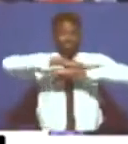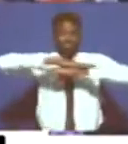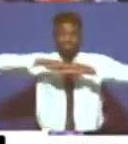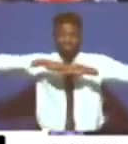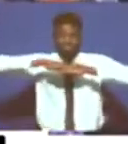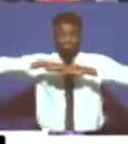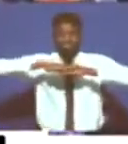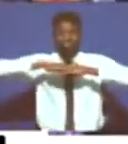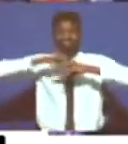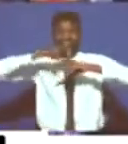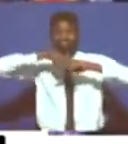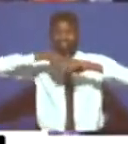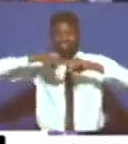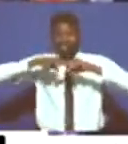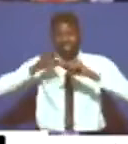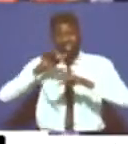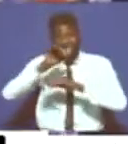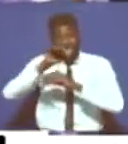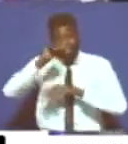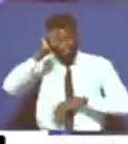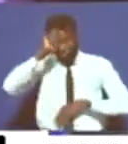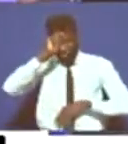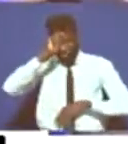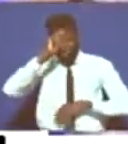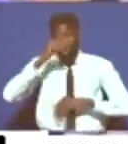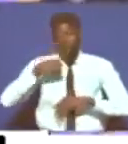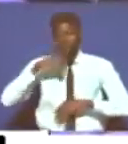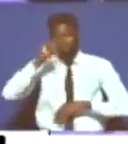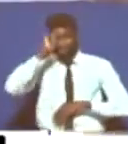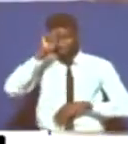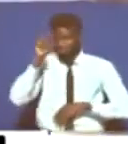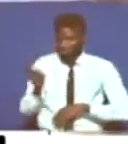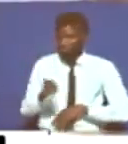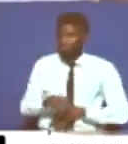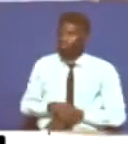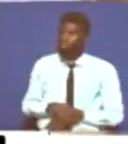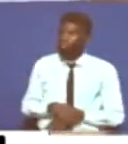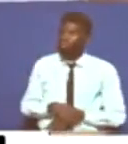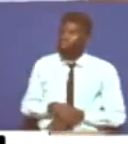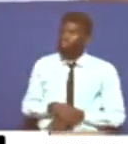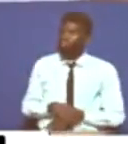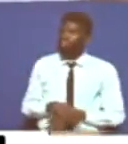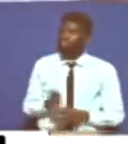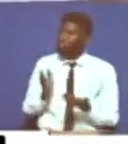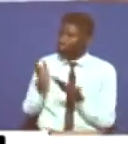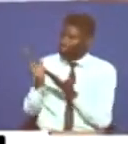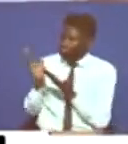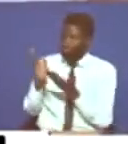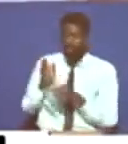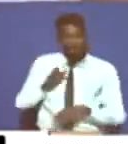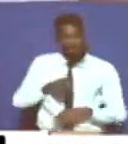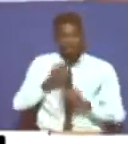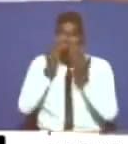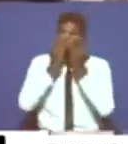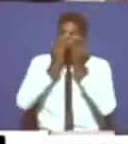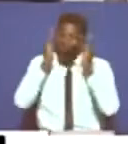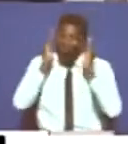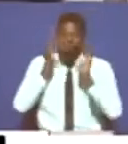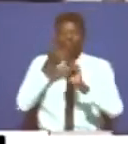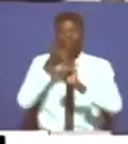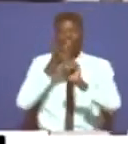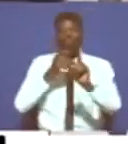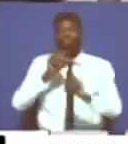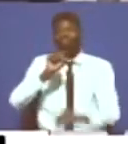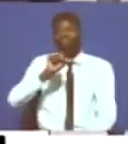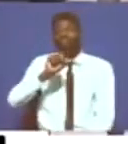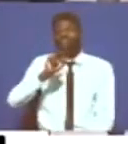kuvua rangi ya tao, rangi ya pesa, Kasuna East, kiranja wa walio wacha.